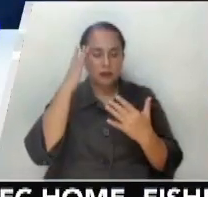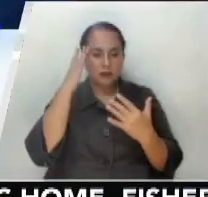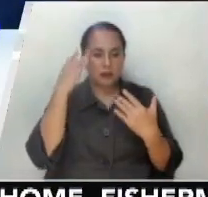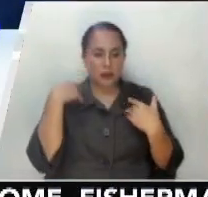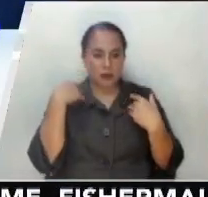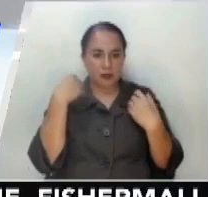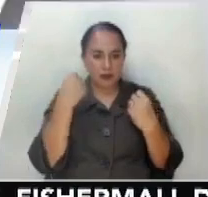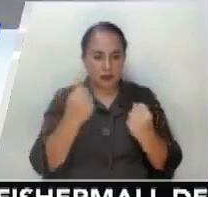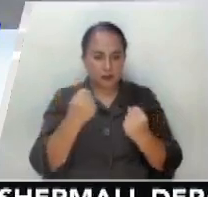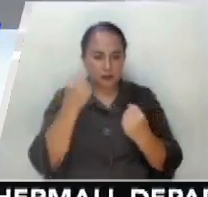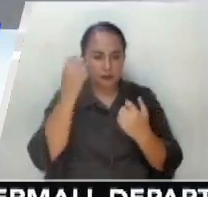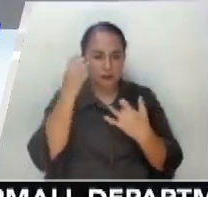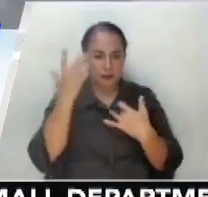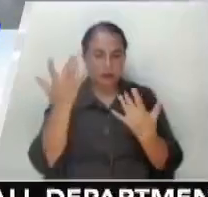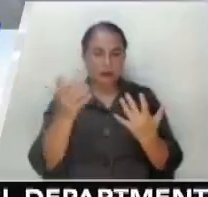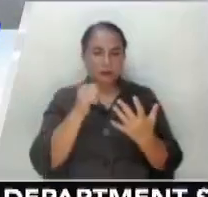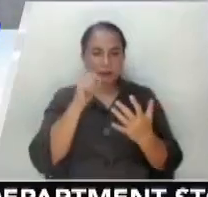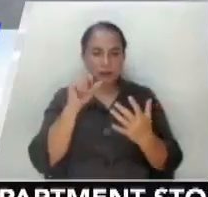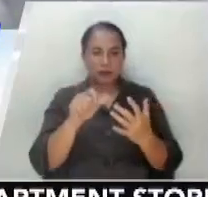dapat makulong.